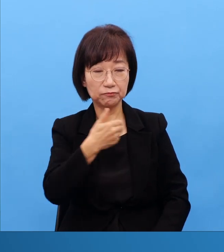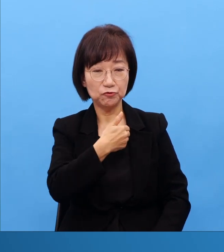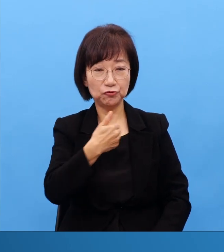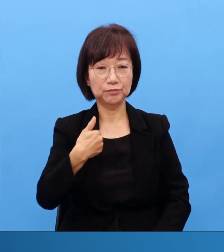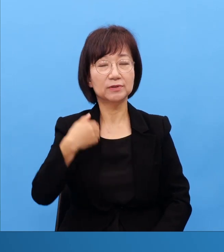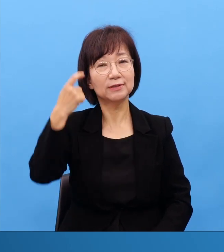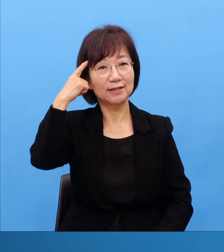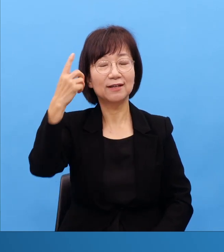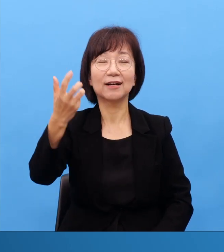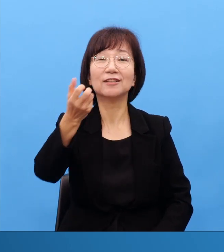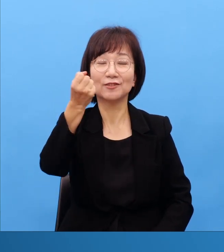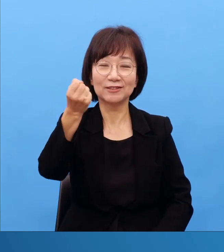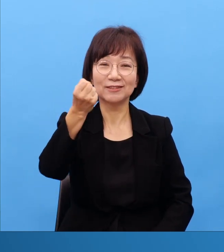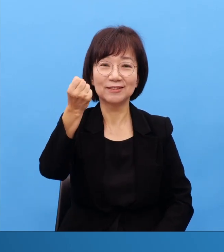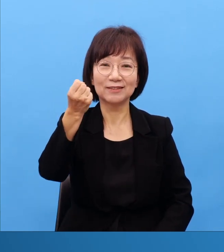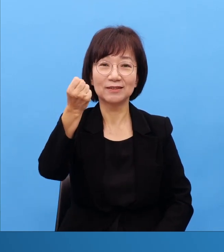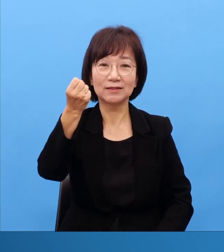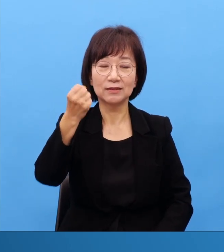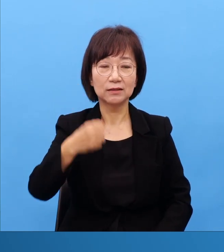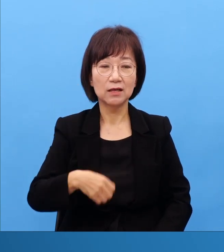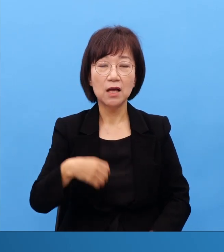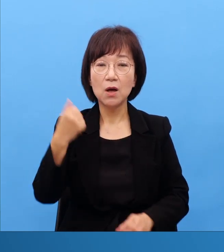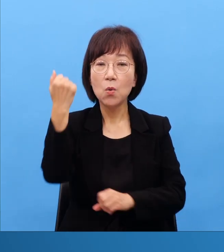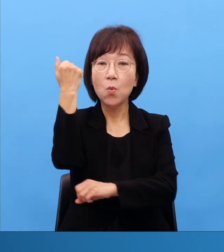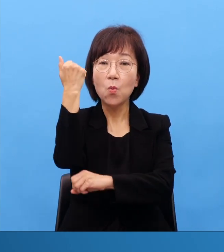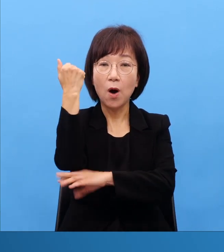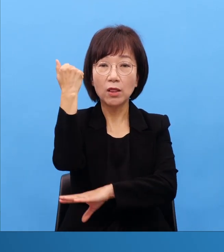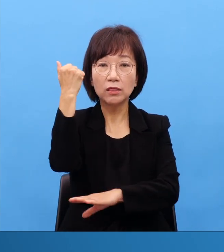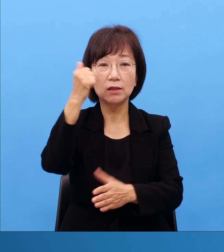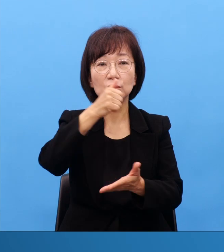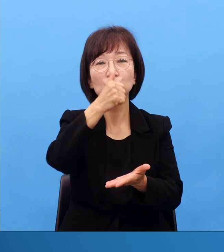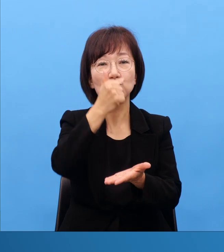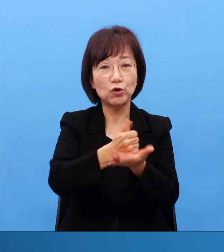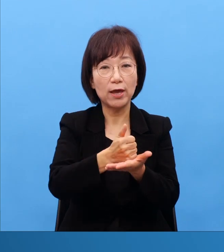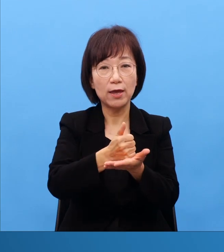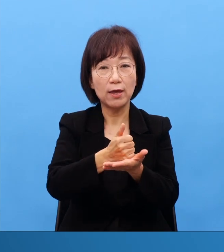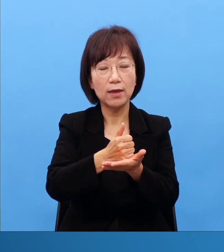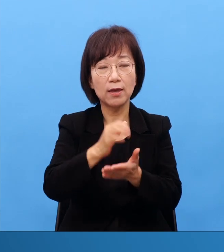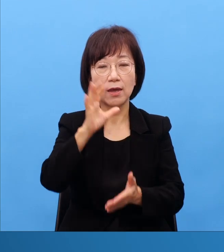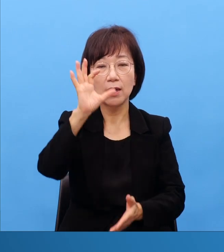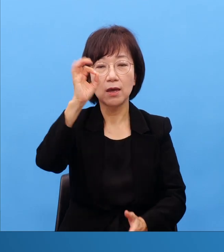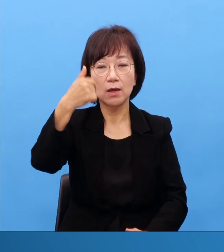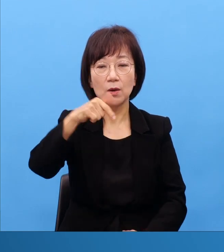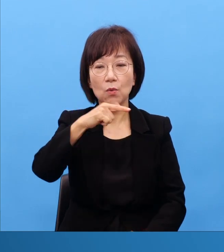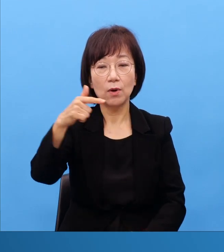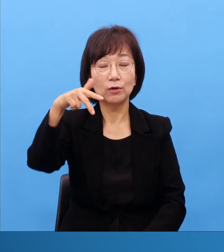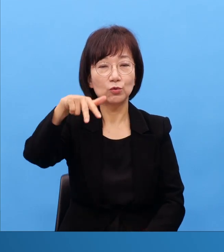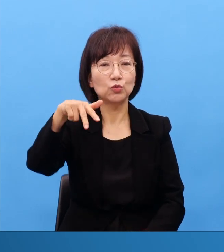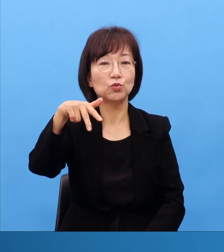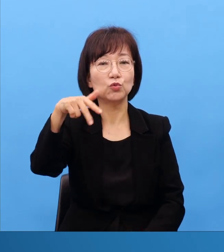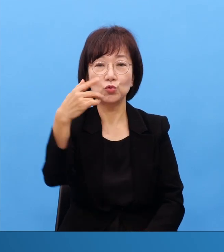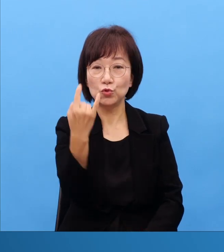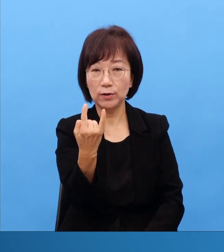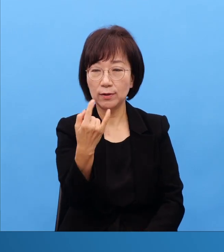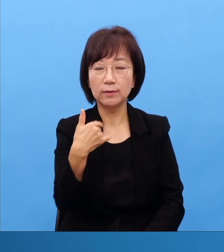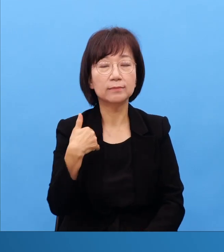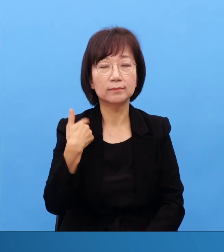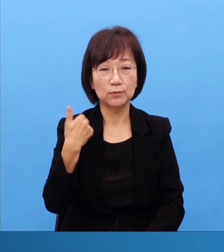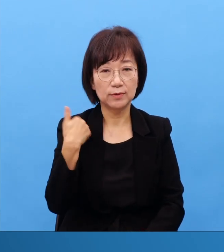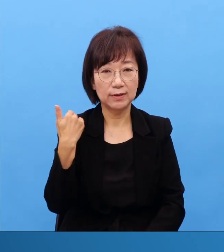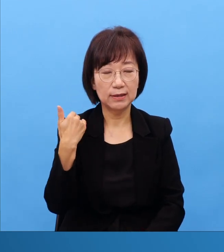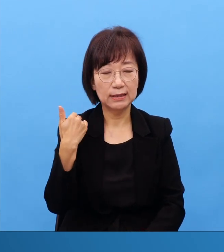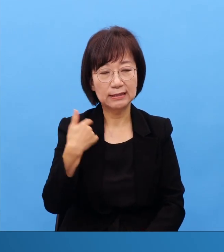had succeeded. 원죄도 몰라요. They don't know about the original sin. 제가 볼 때는 무식군인데 자기들은